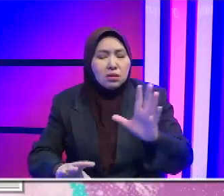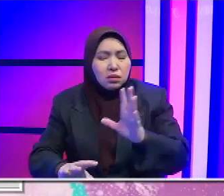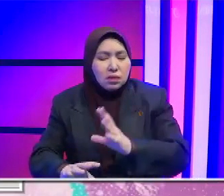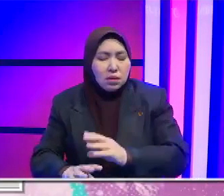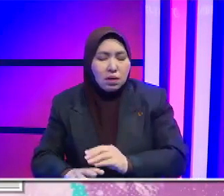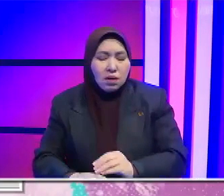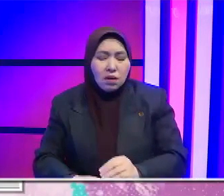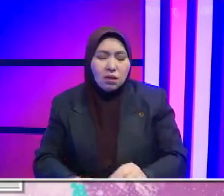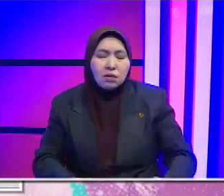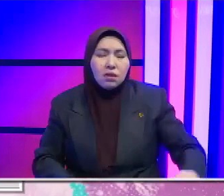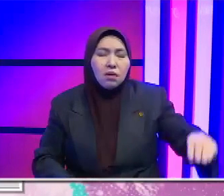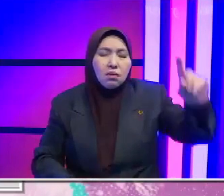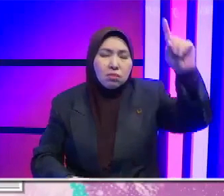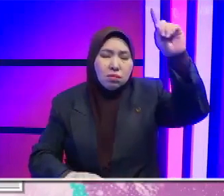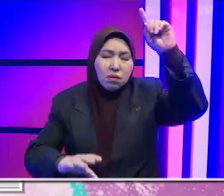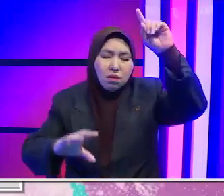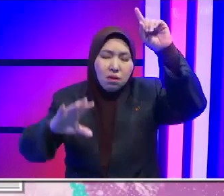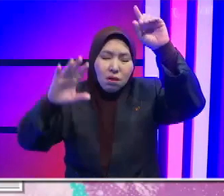رحمته